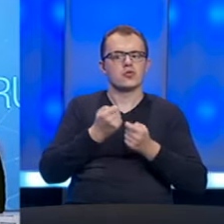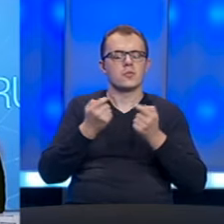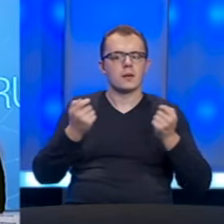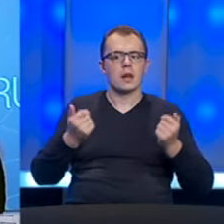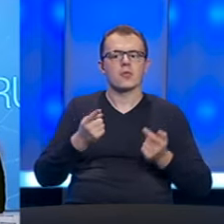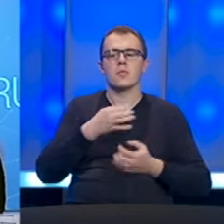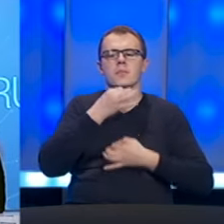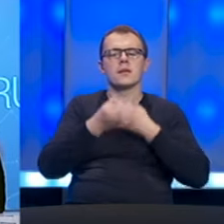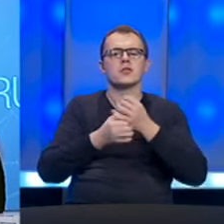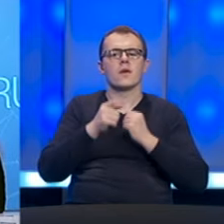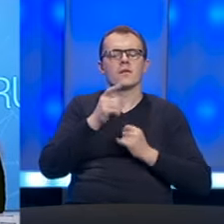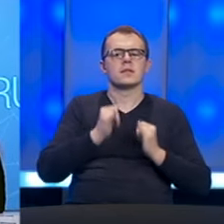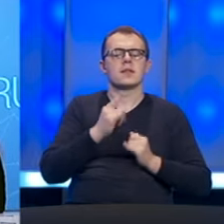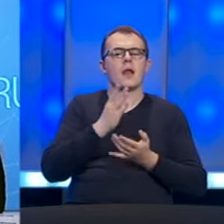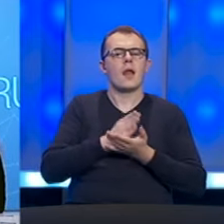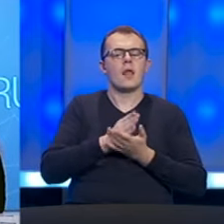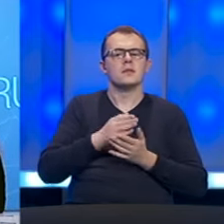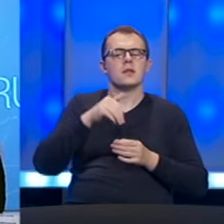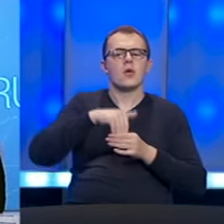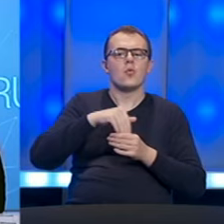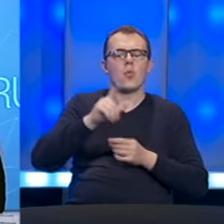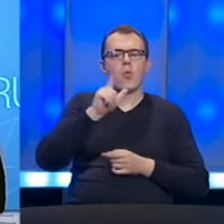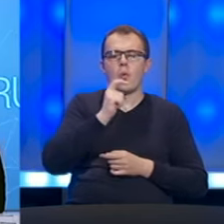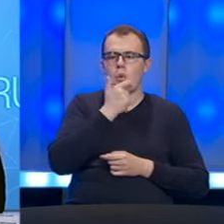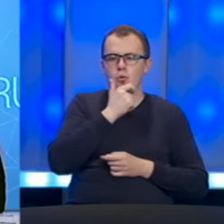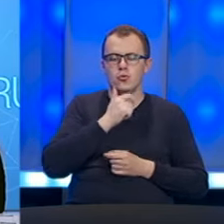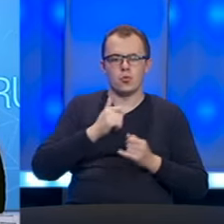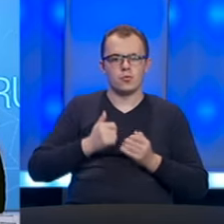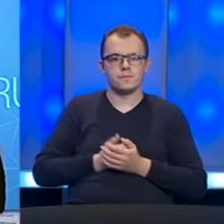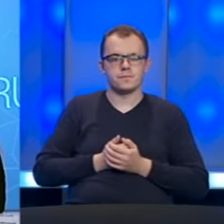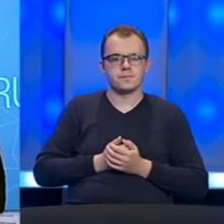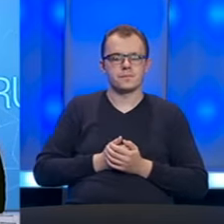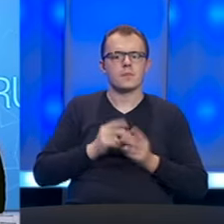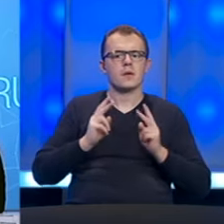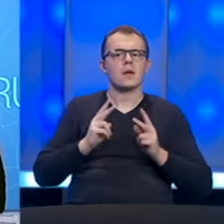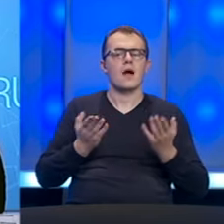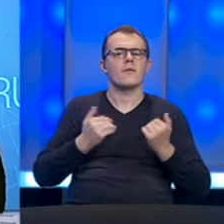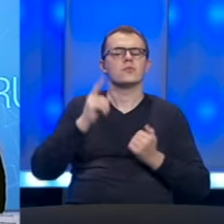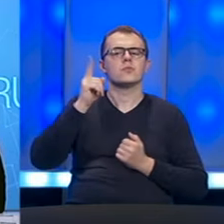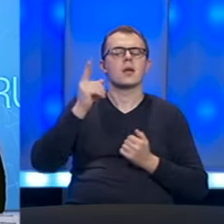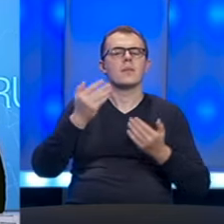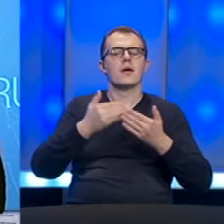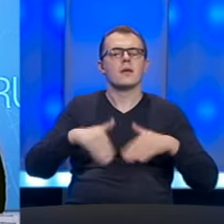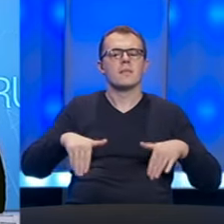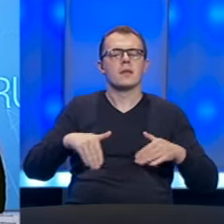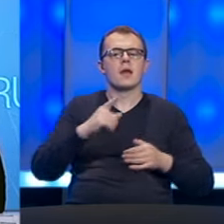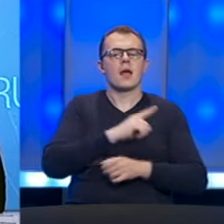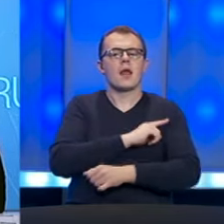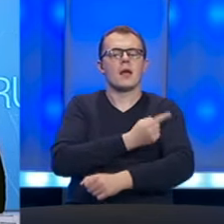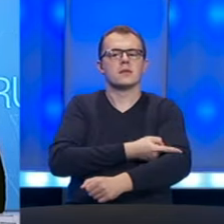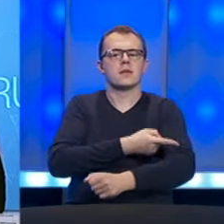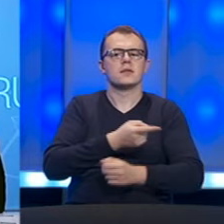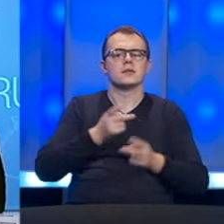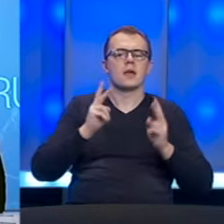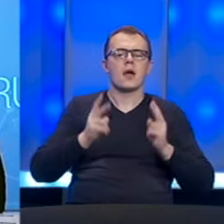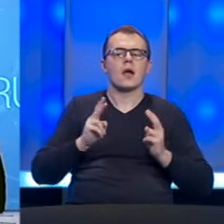Marić, pitati vas, vi se trenutno nalazite u Londonu, je li tako? Kakve su tamo mjere na snazi,